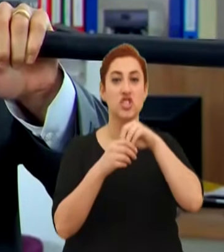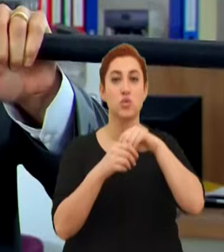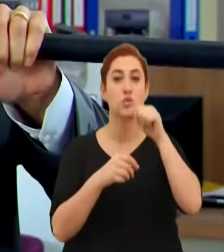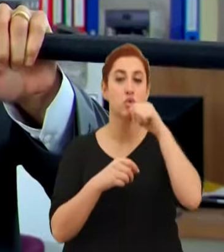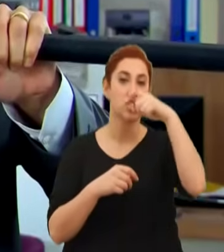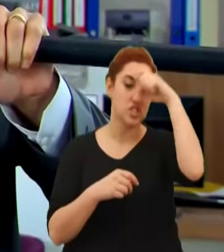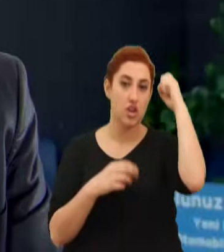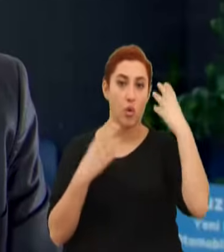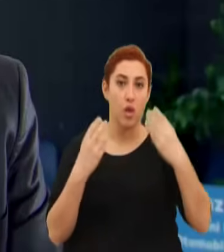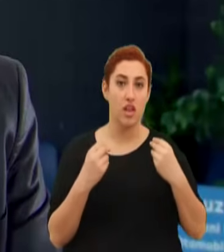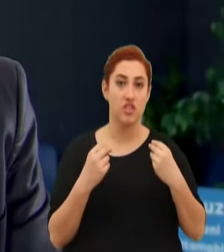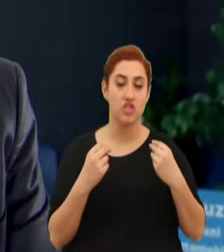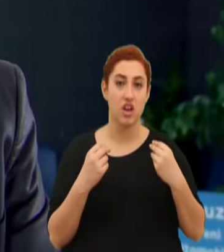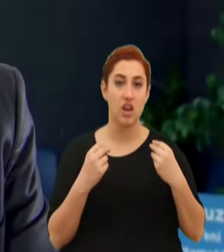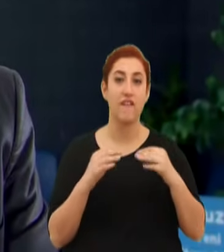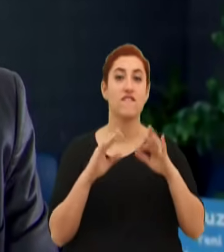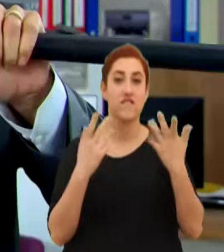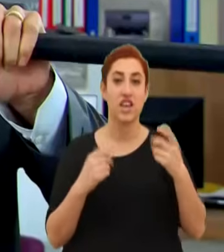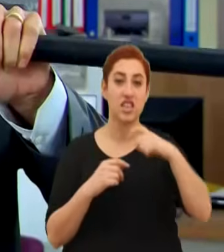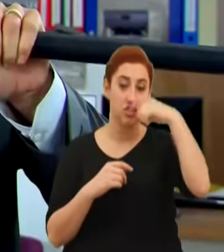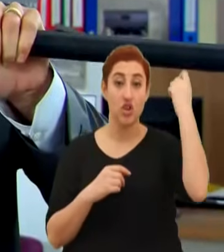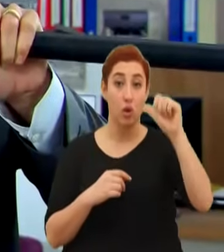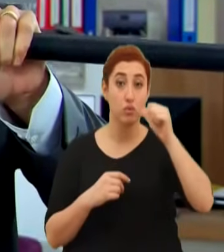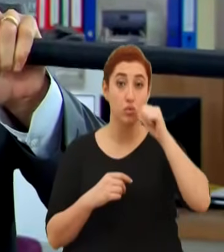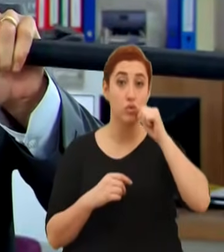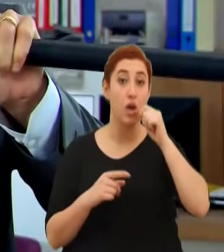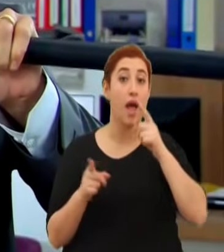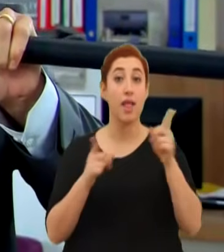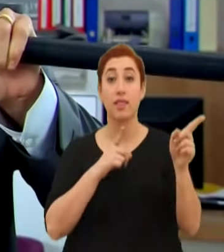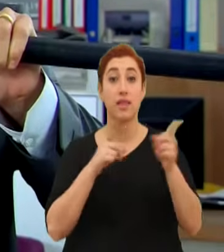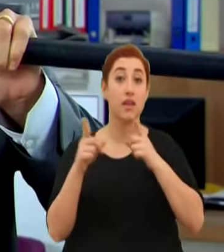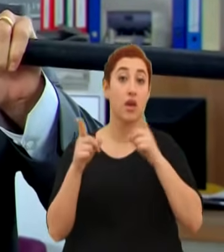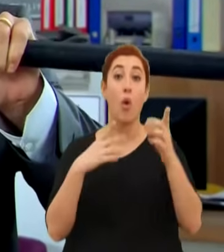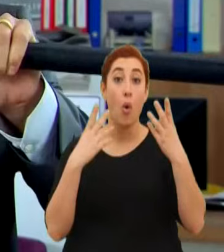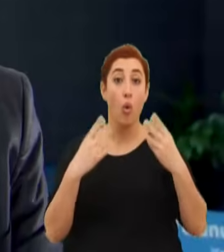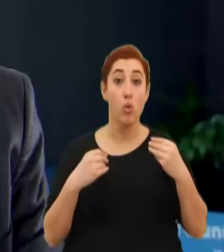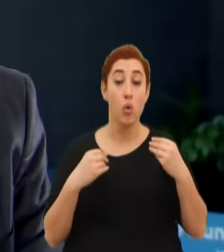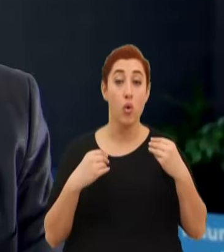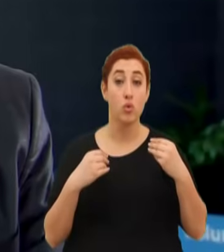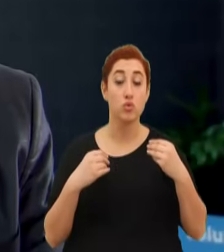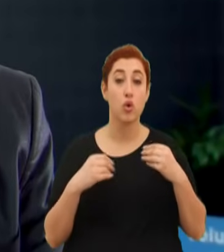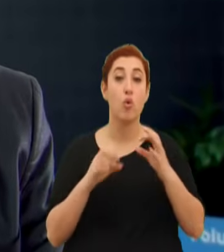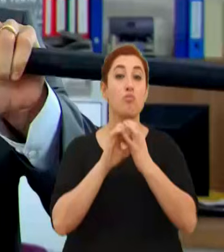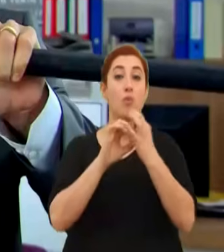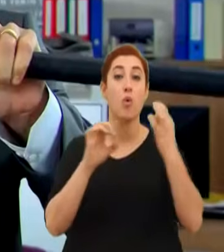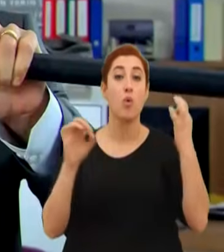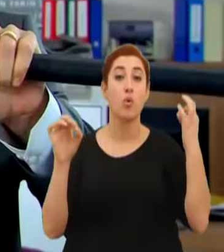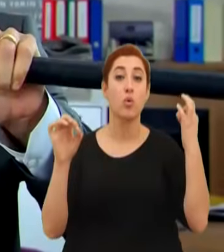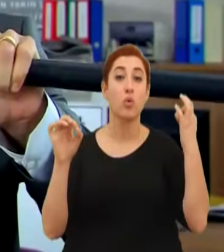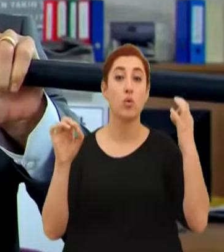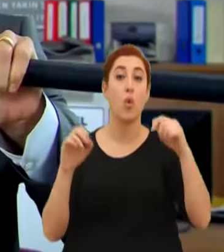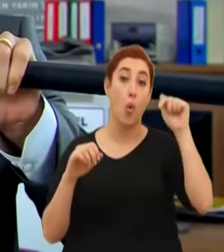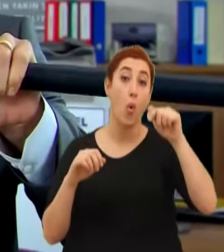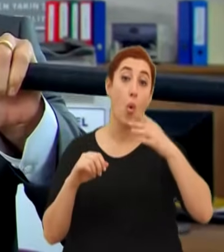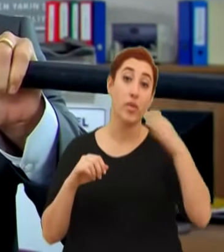İçindeki su ısınacak. Ve ısınan su hangi tarafa akıyorsa borunun